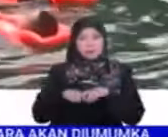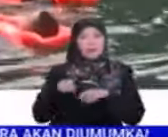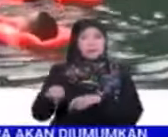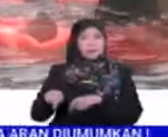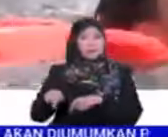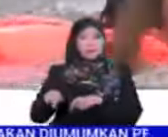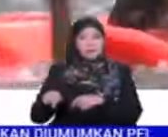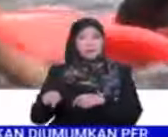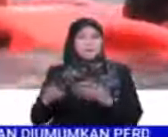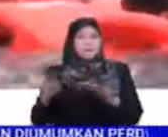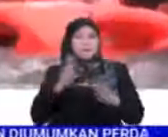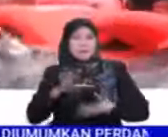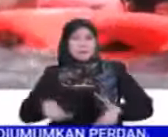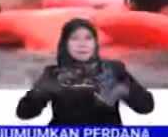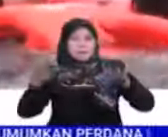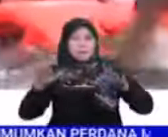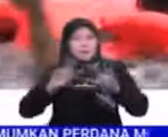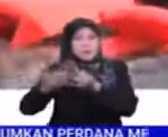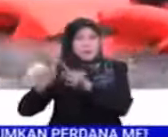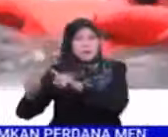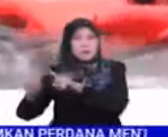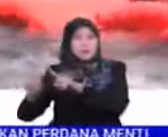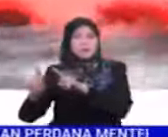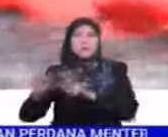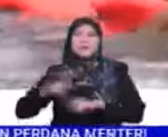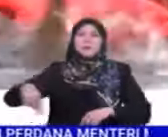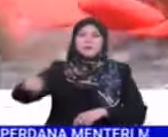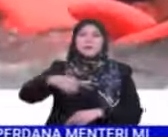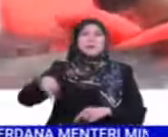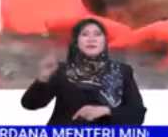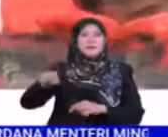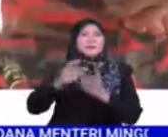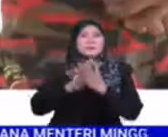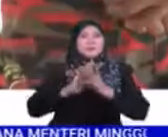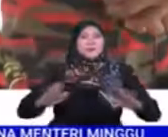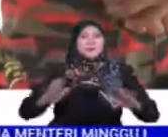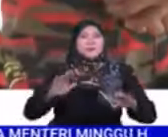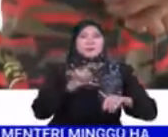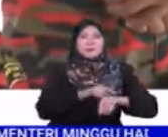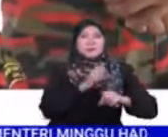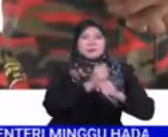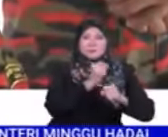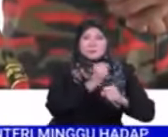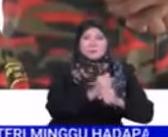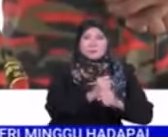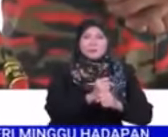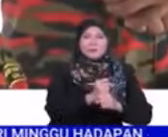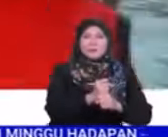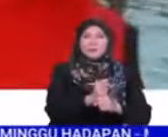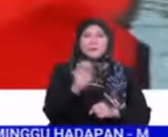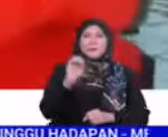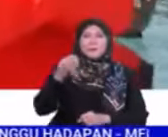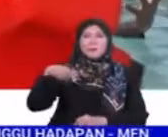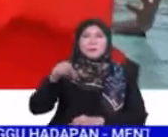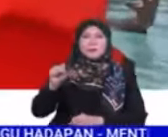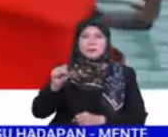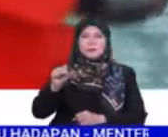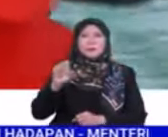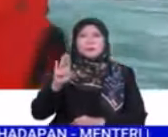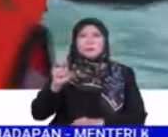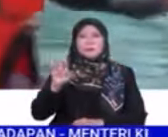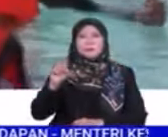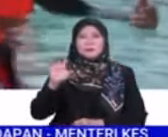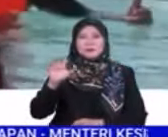untuk memastikan mereka dalam keadaan selamat semasa bertugas dalam operasi bencana. Untuk